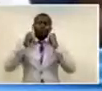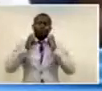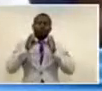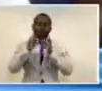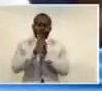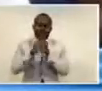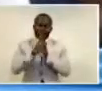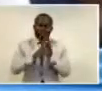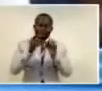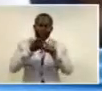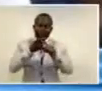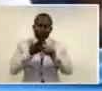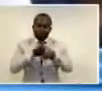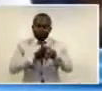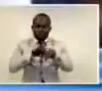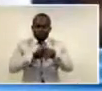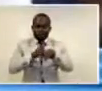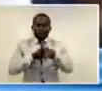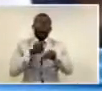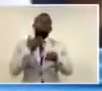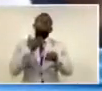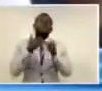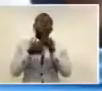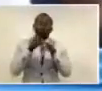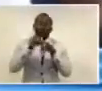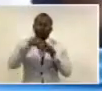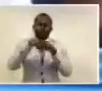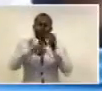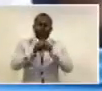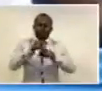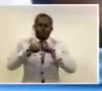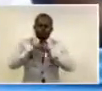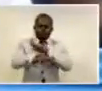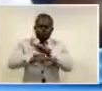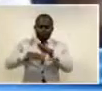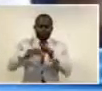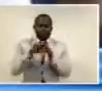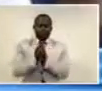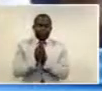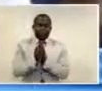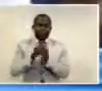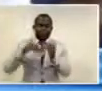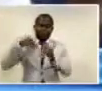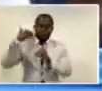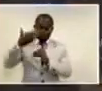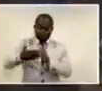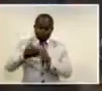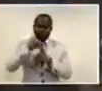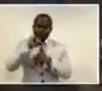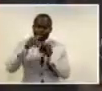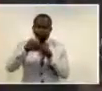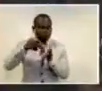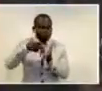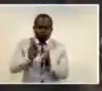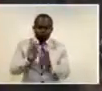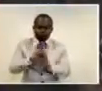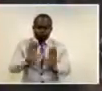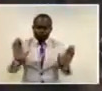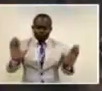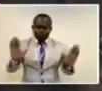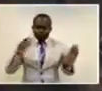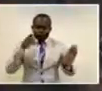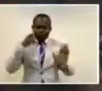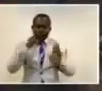ka Musanze bashaka kubakamo ibikorwa remezo. Nuko ntibakwishyura. Nta ngurane